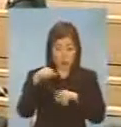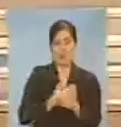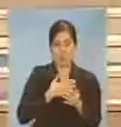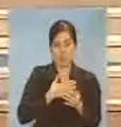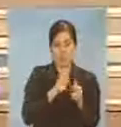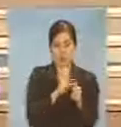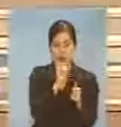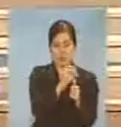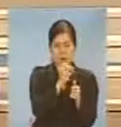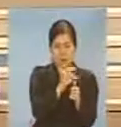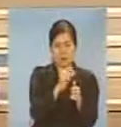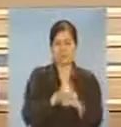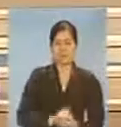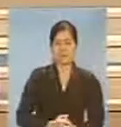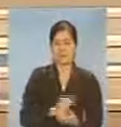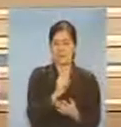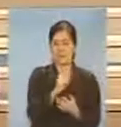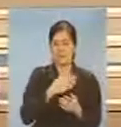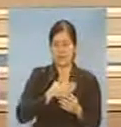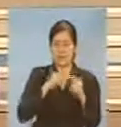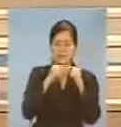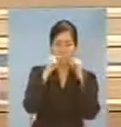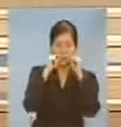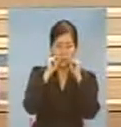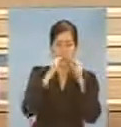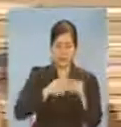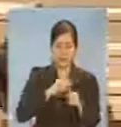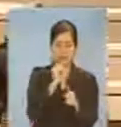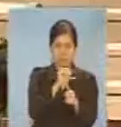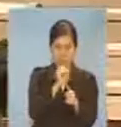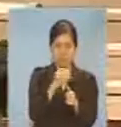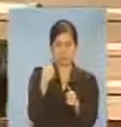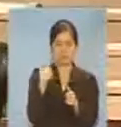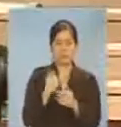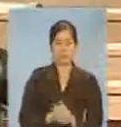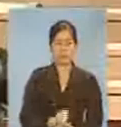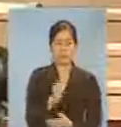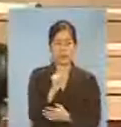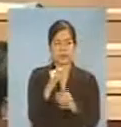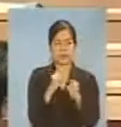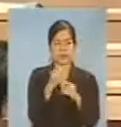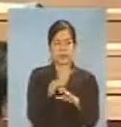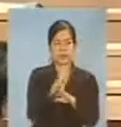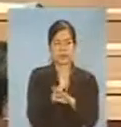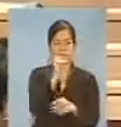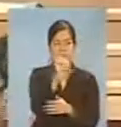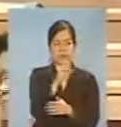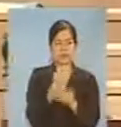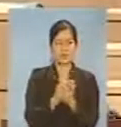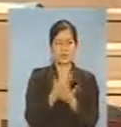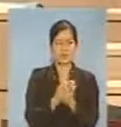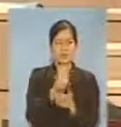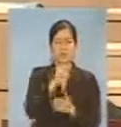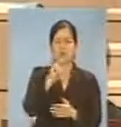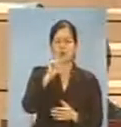านเนี่ยเชื่อไหมครับชูวิทย์มีข้อแนะนำครับท่านประธานว่า 2.2 ล้านล้านเนี่ยเอาไป 500,000 ล้านได้ไห